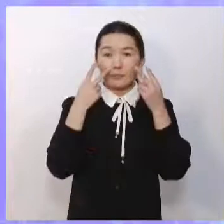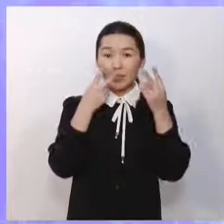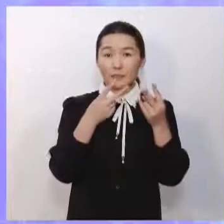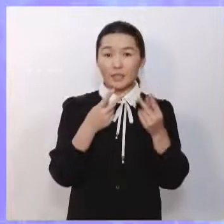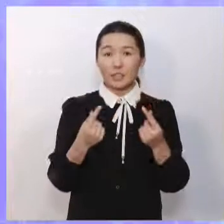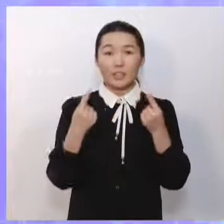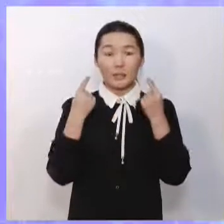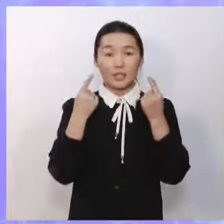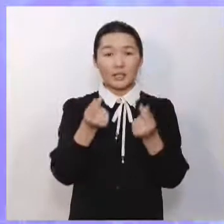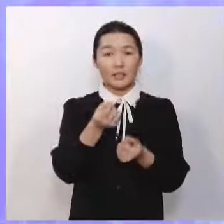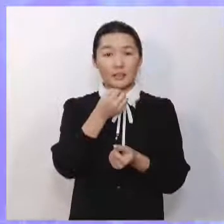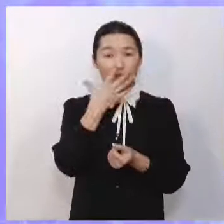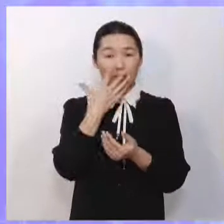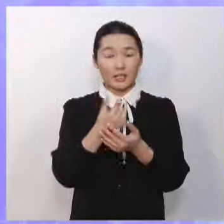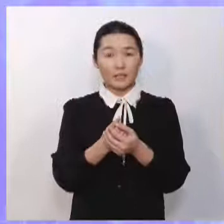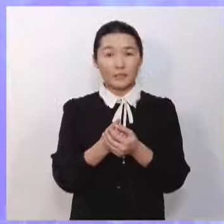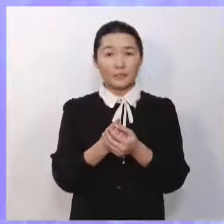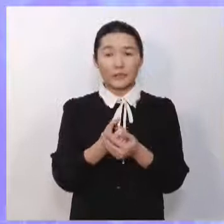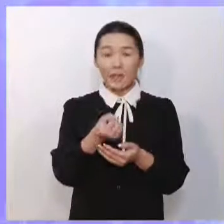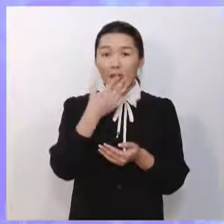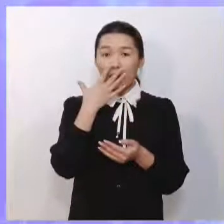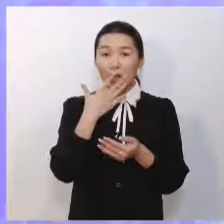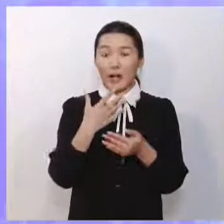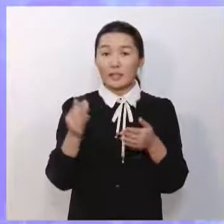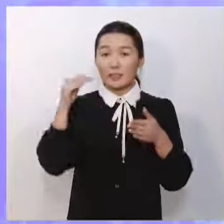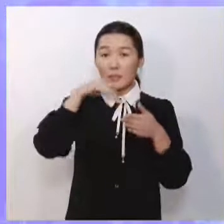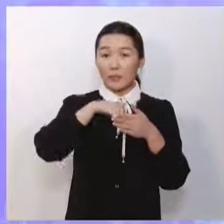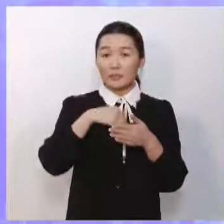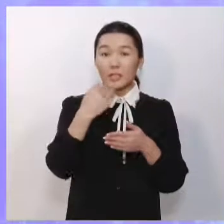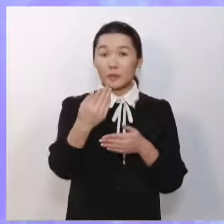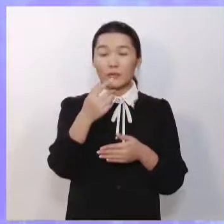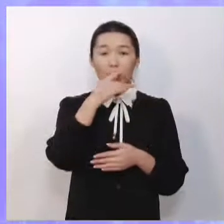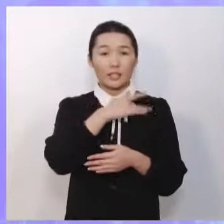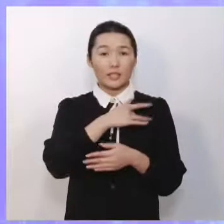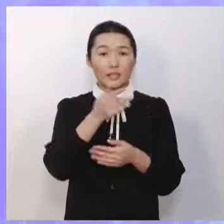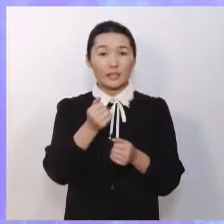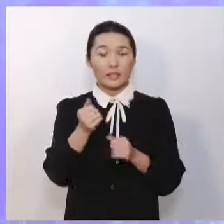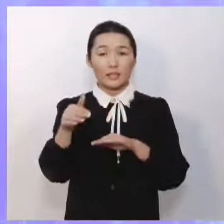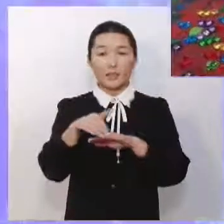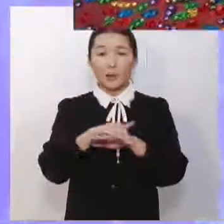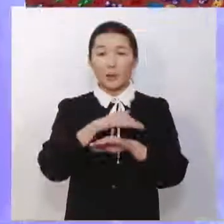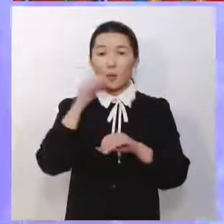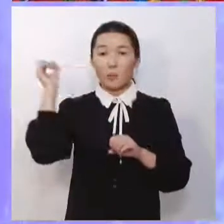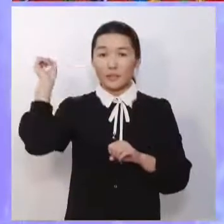цветы. Они наполняют ваше сердце добром и светом.